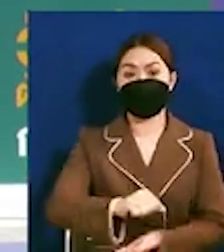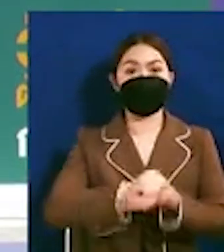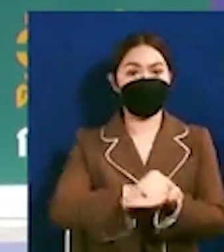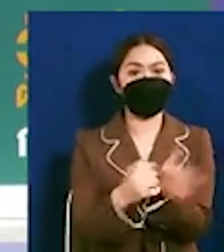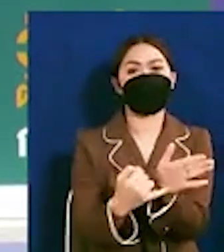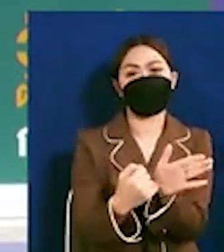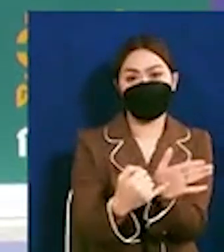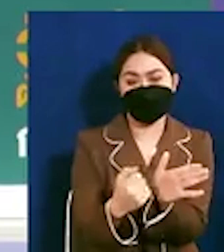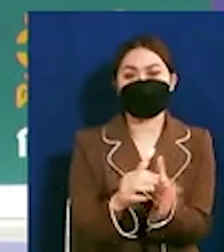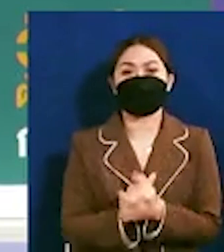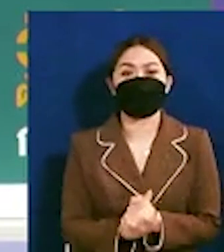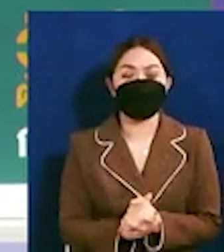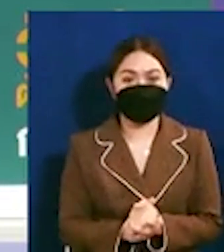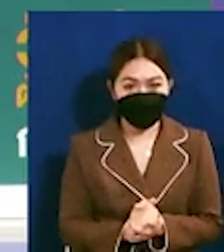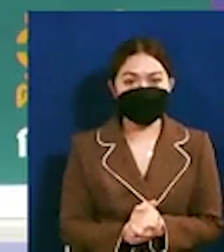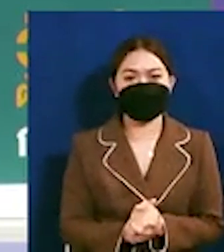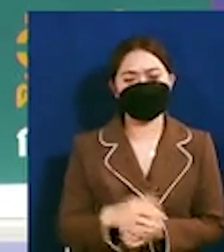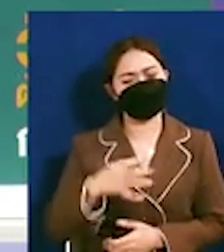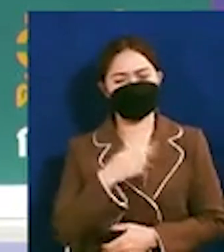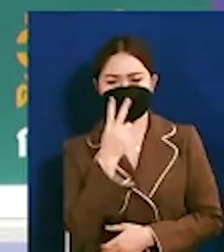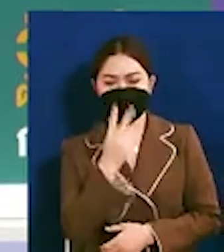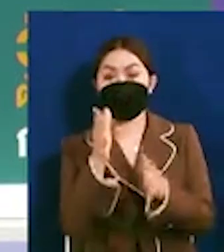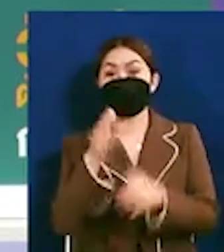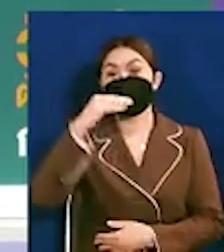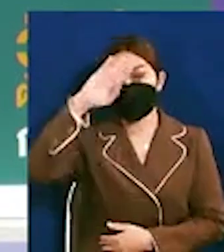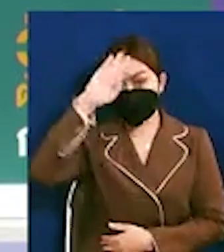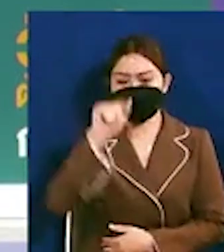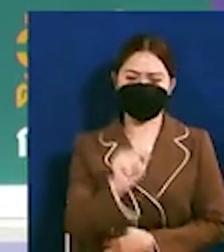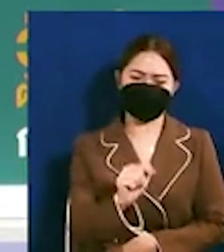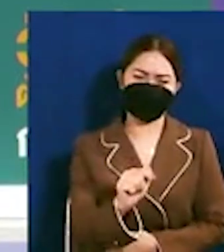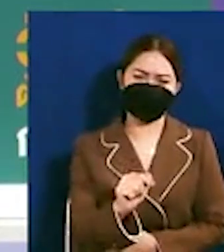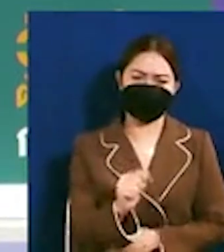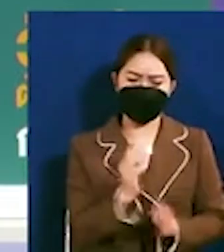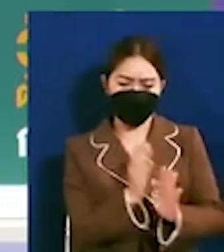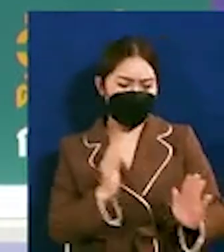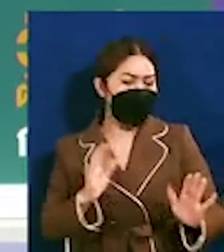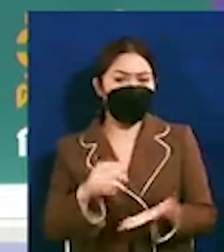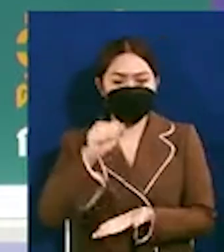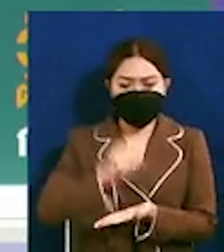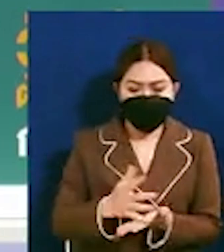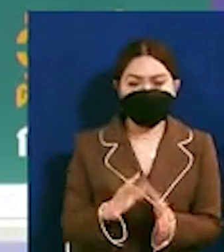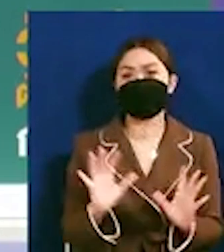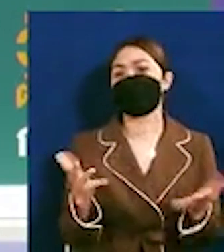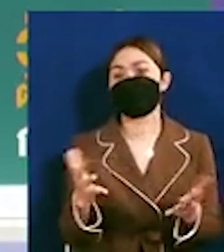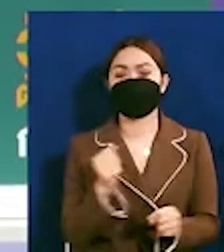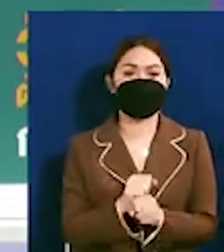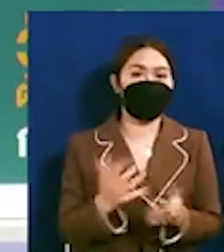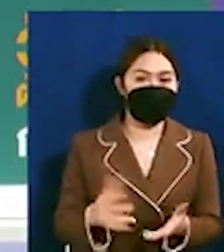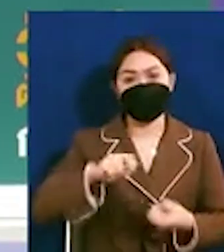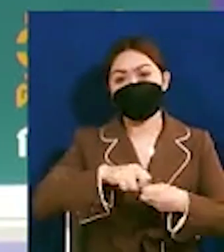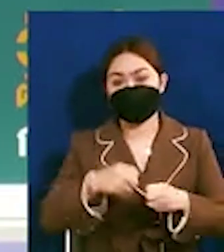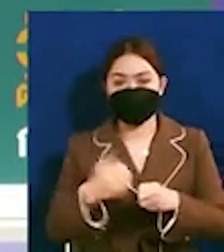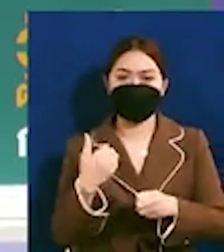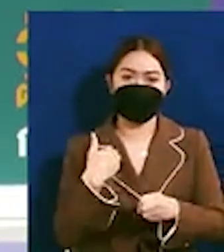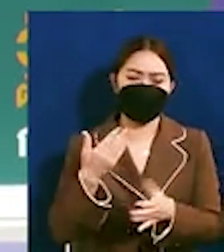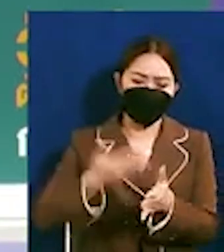บริการได้มากขึ้นนะครับเราไม่อยากเห็นคนที่พูดนี้ไม่มีคิวตรวจก็เลยไม่ได้ไปตรวจนะครับแล้วก็จะเกิดปัญหา